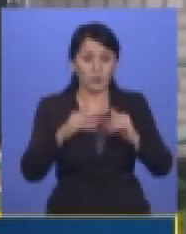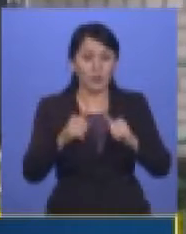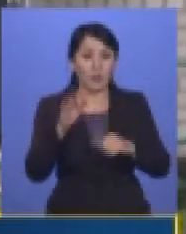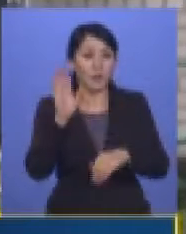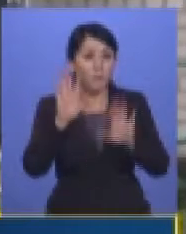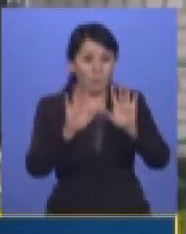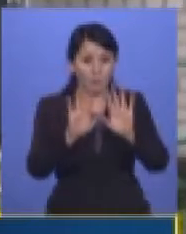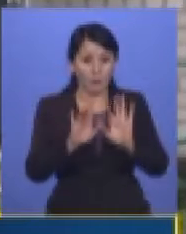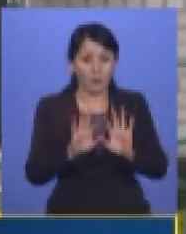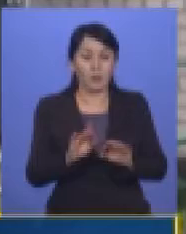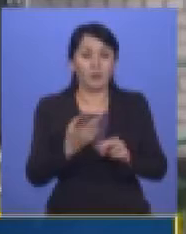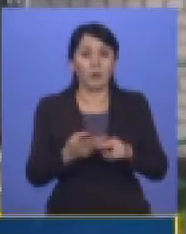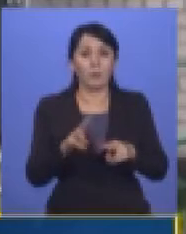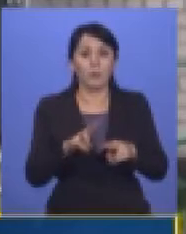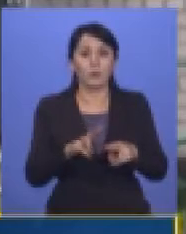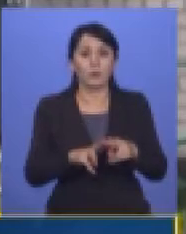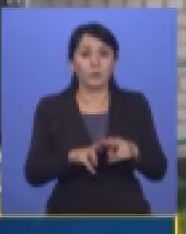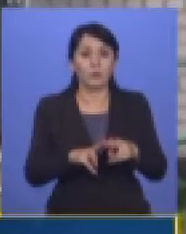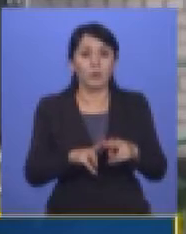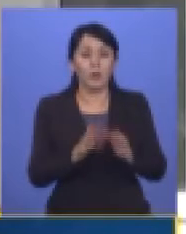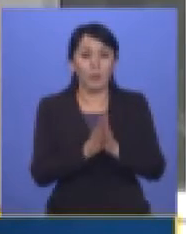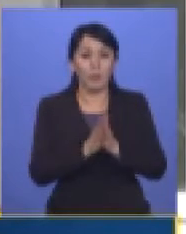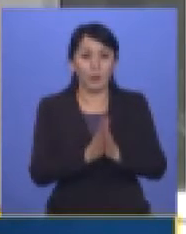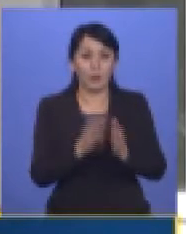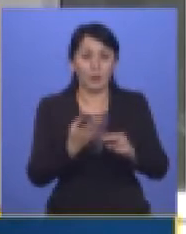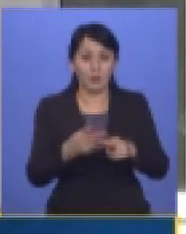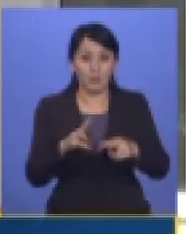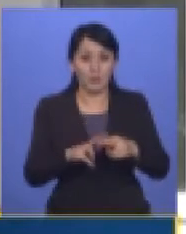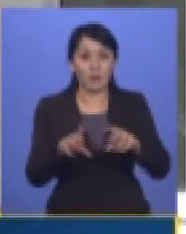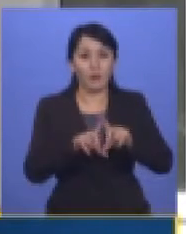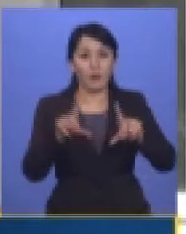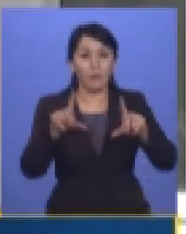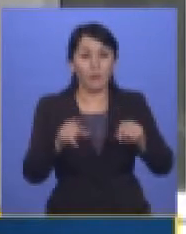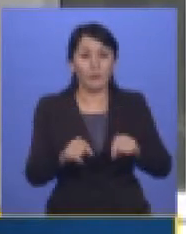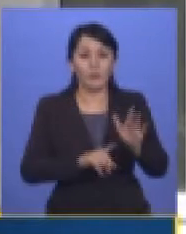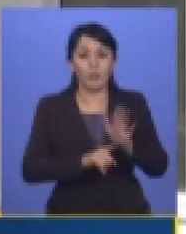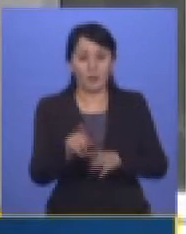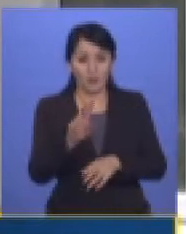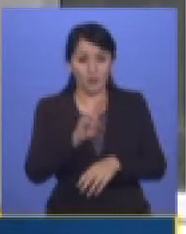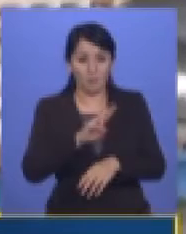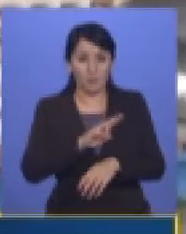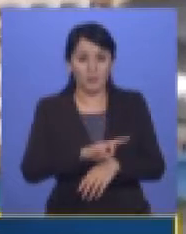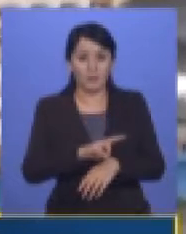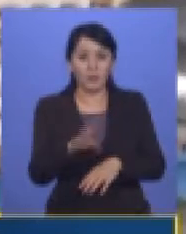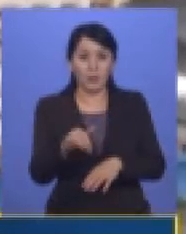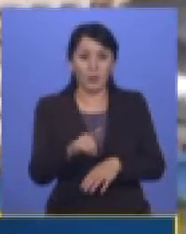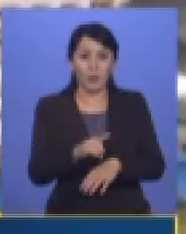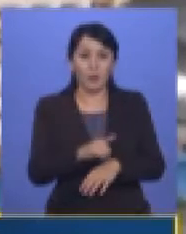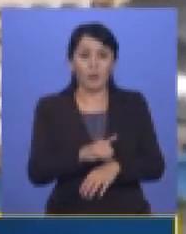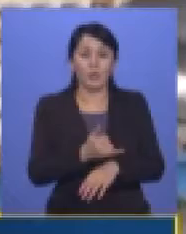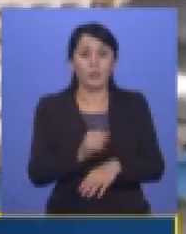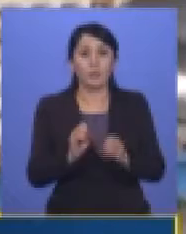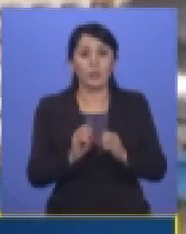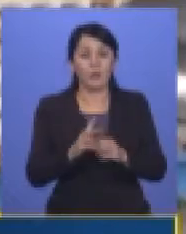орталық қызметкерлерін біраз әбігерге салған. Көп тілегі көл демекші, бұл нысанда ауқымды шаруа қолға алынған. Қазір мұнда Доломит серттесігінің